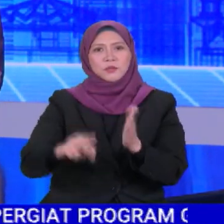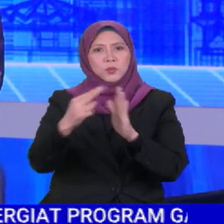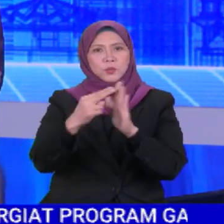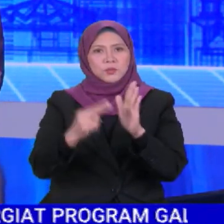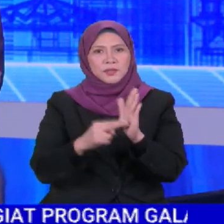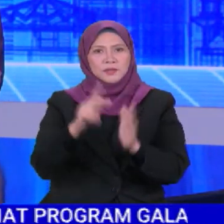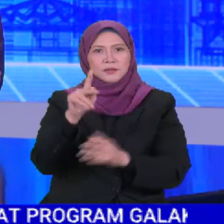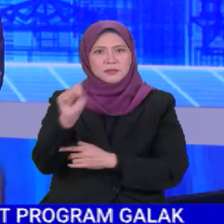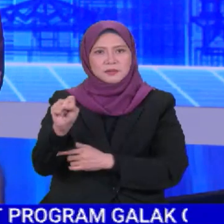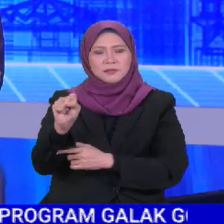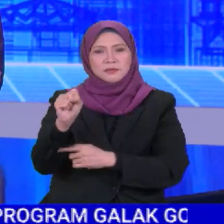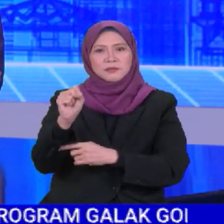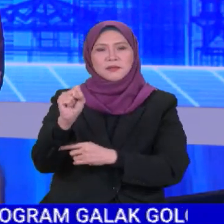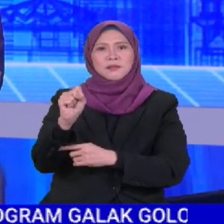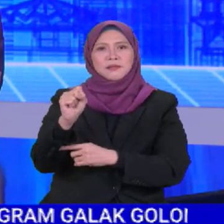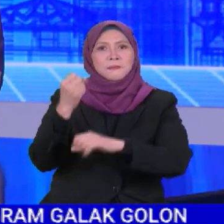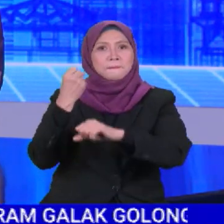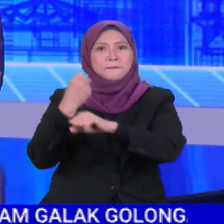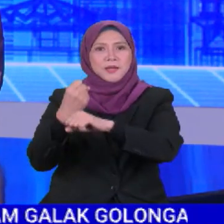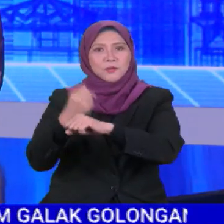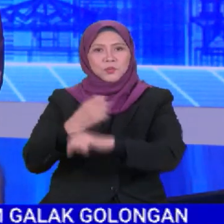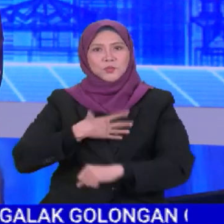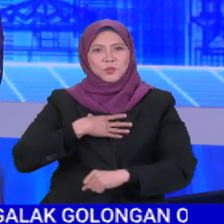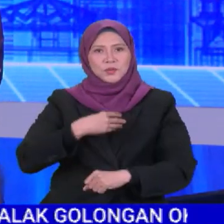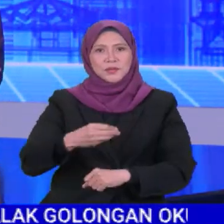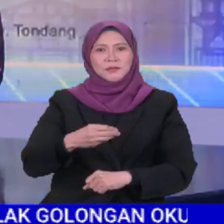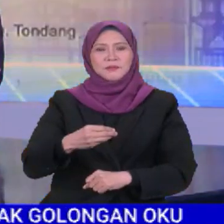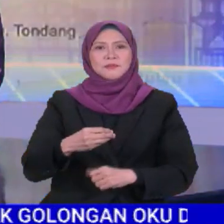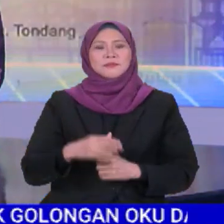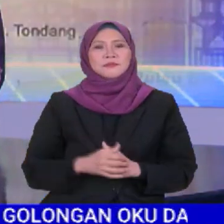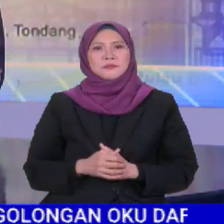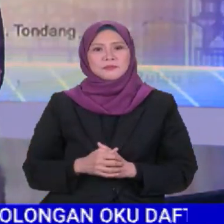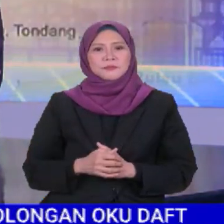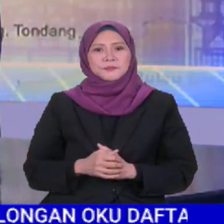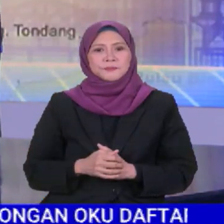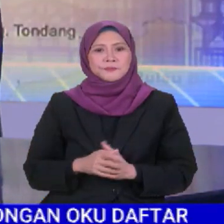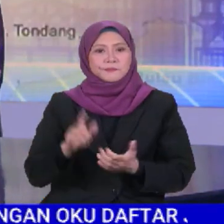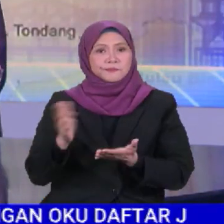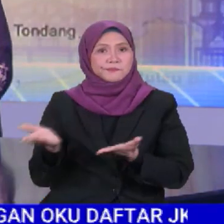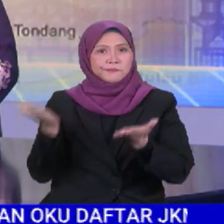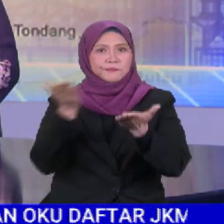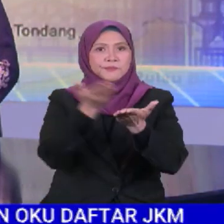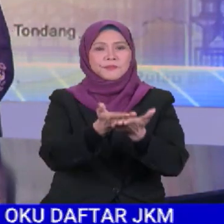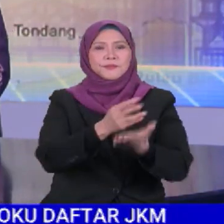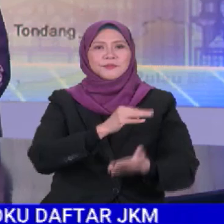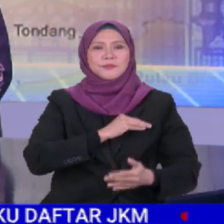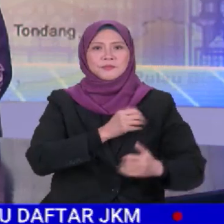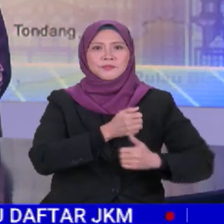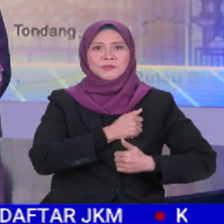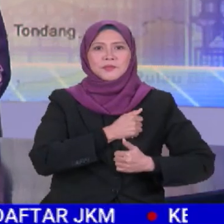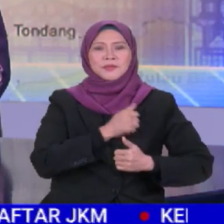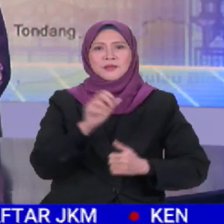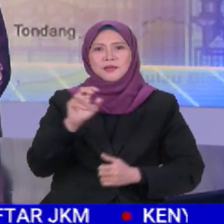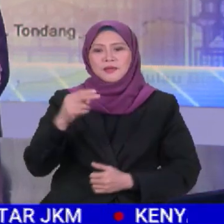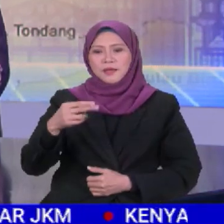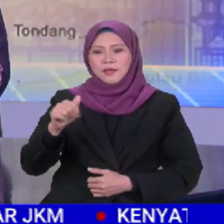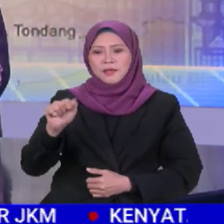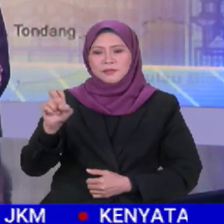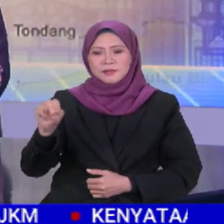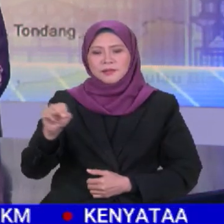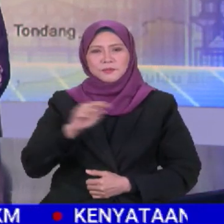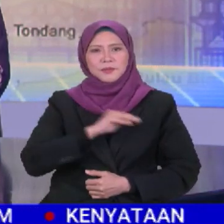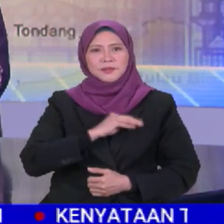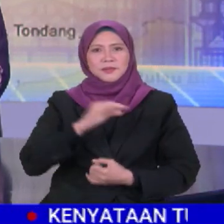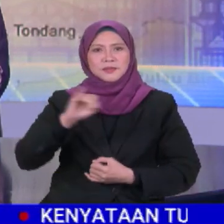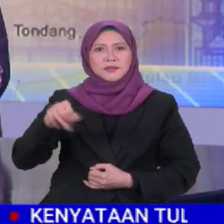Kes Kedaulatan Batu Puteh, Batuan Tengah dan Tubir Selatan. Laporan dipersembahkan Menteri Pertahanan Datuk Seri Muhammad Hassan, Menteri